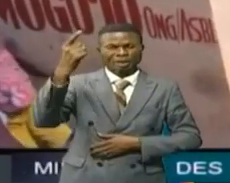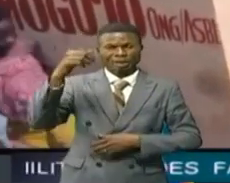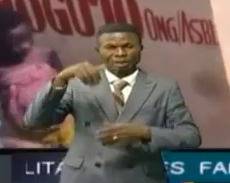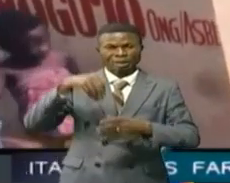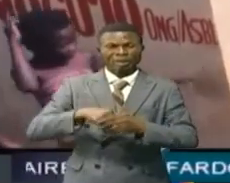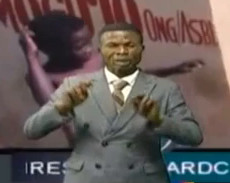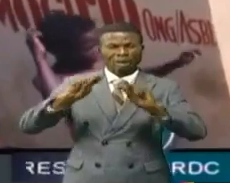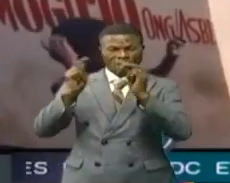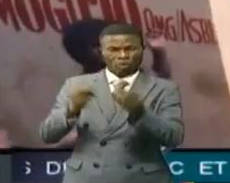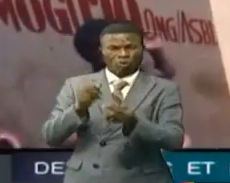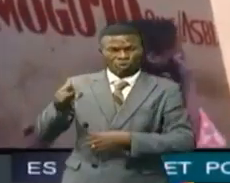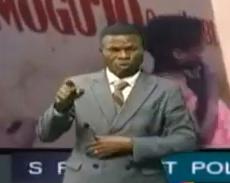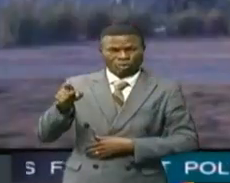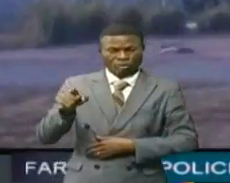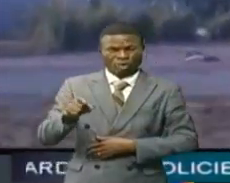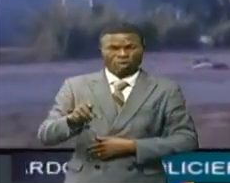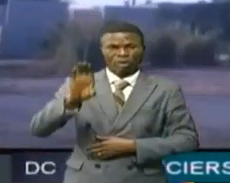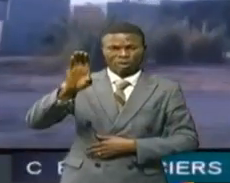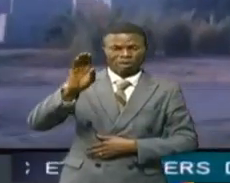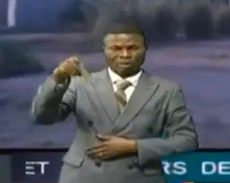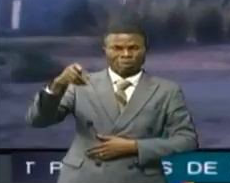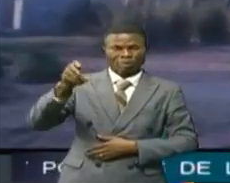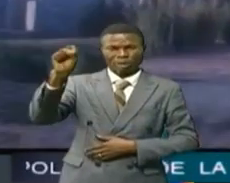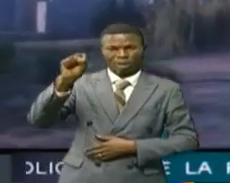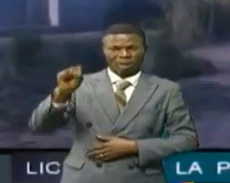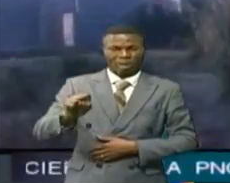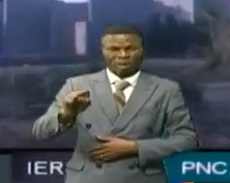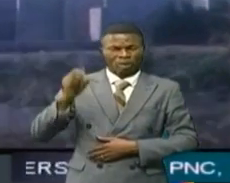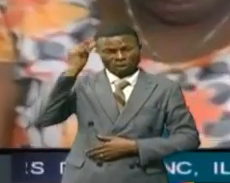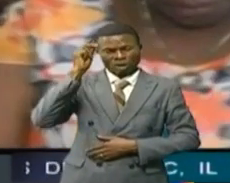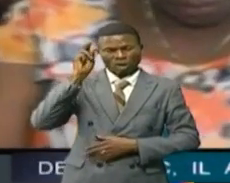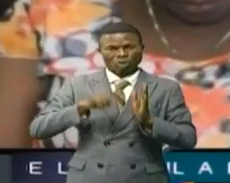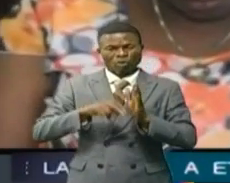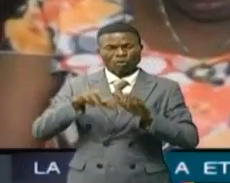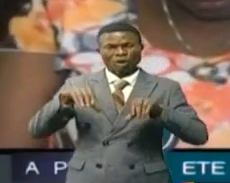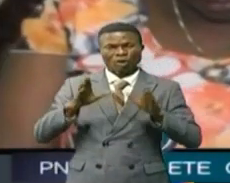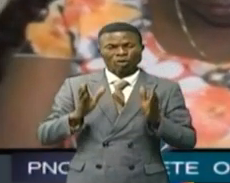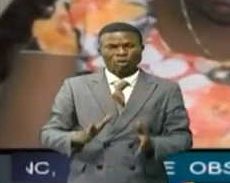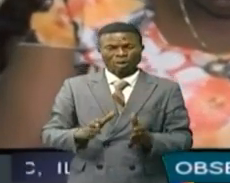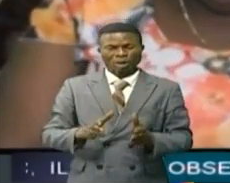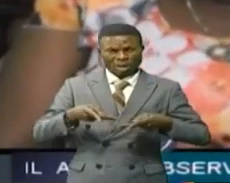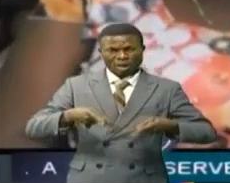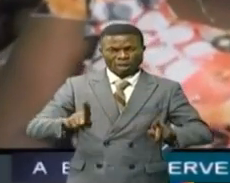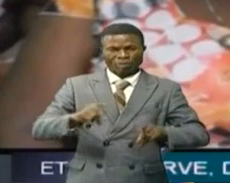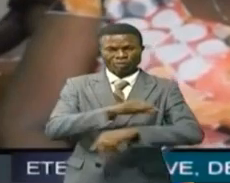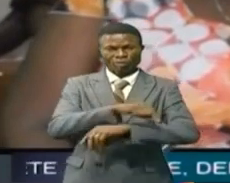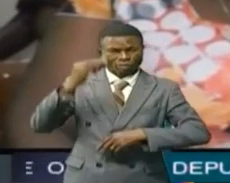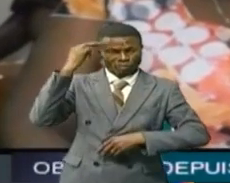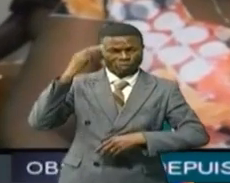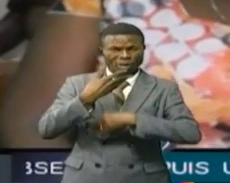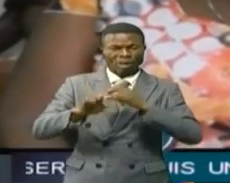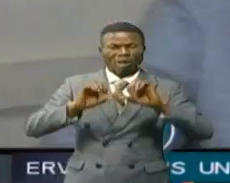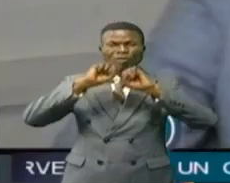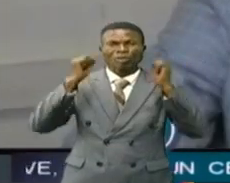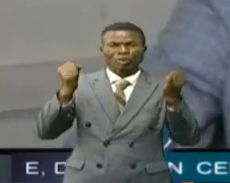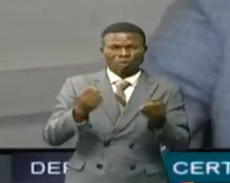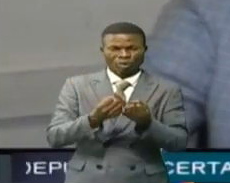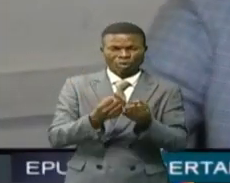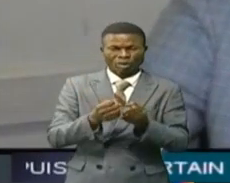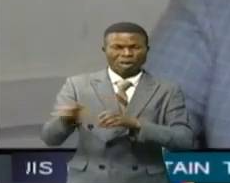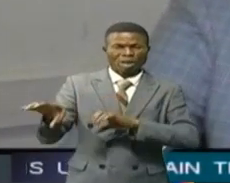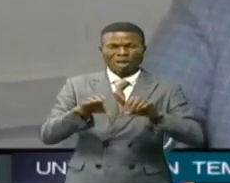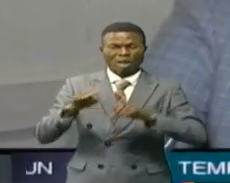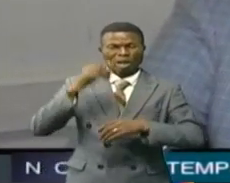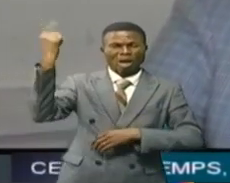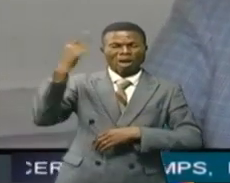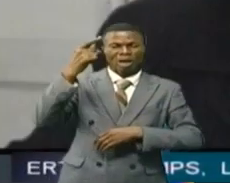sa structure, le CPDS Mugijo, le gouvernement congolais, par le biais du ministère des Affaires sociales, Action humanitaire et